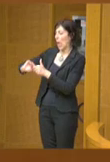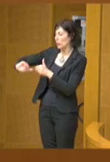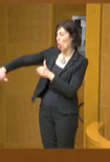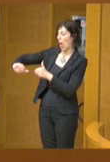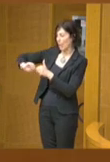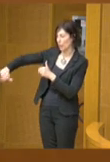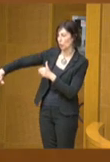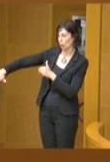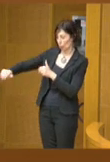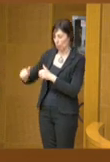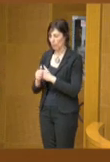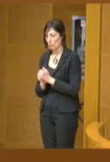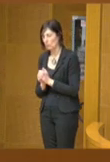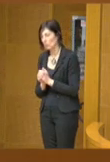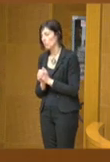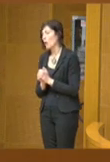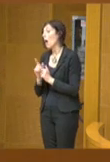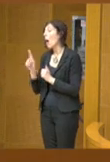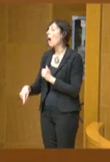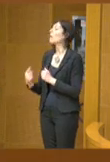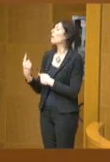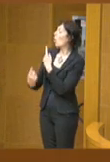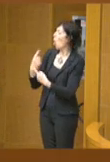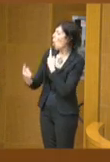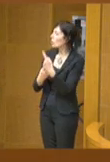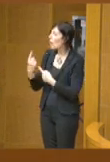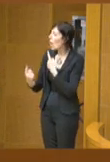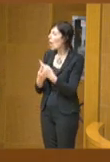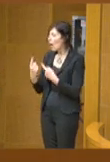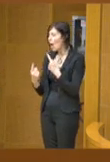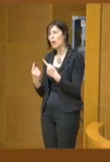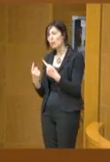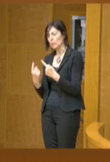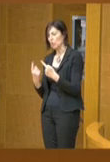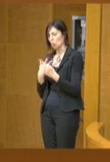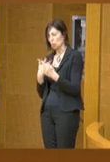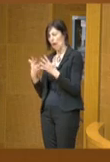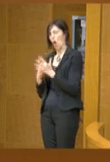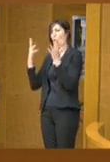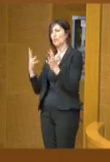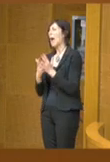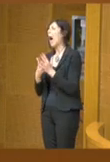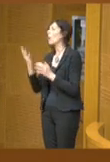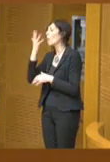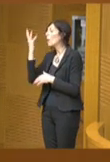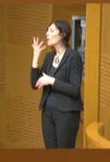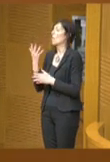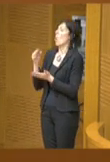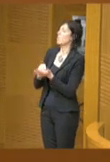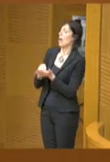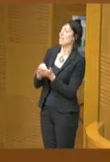vittime, anche a causa di contesti che possono rappresentare veri e propri ostacoli, come la presenza delle